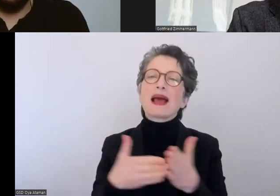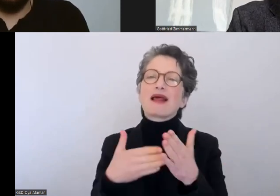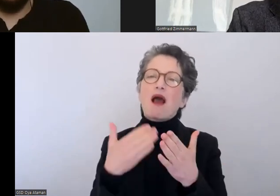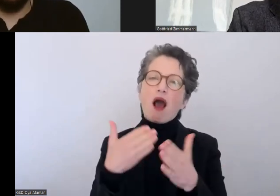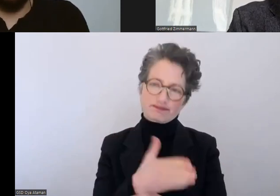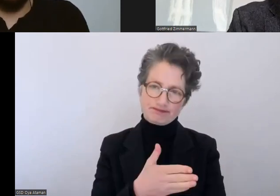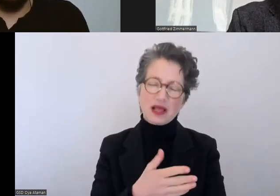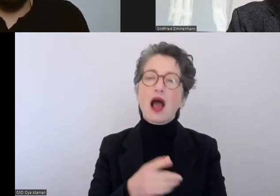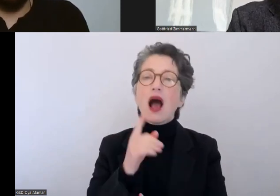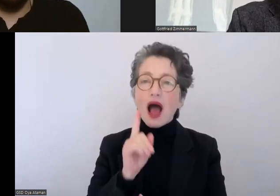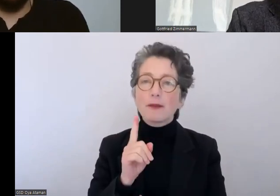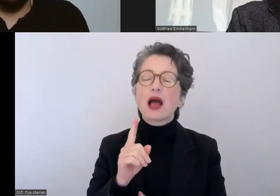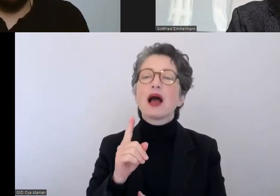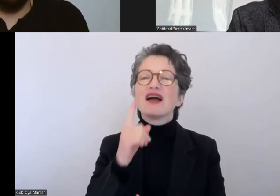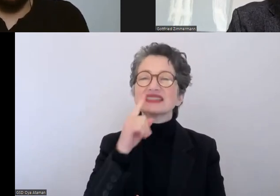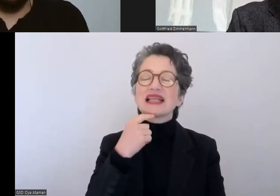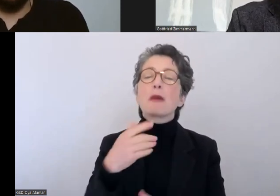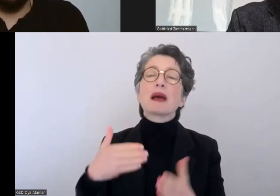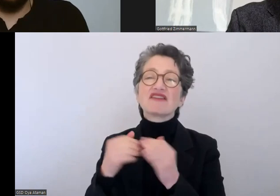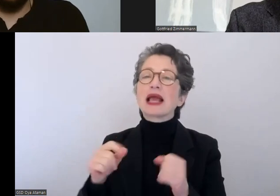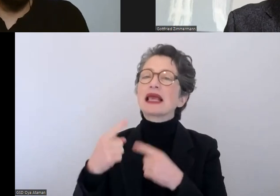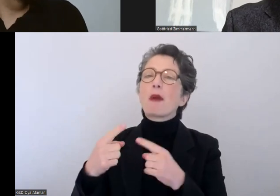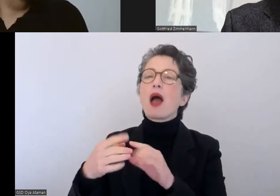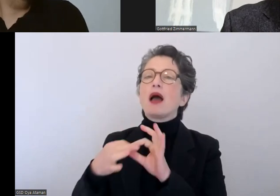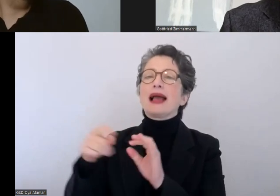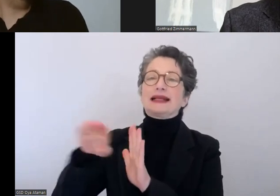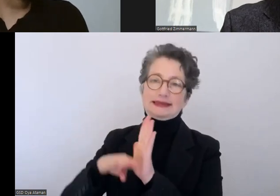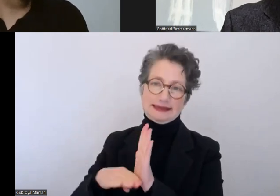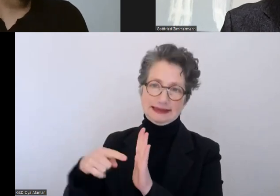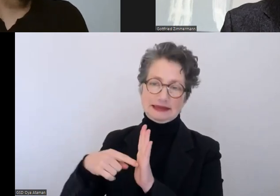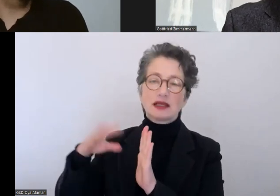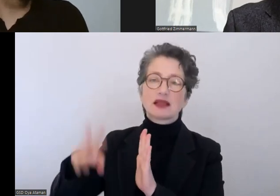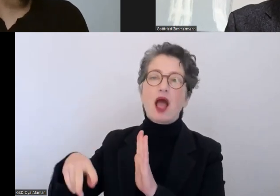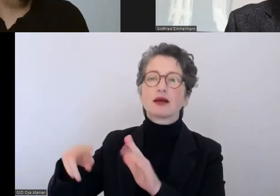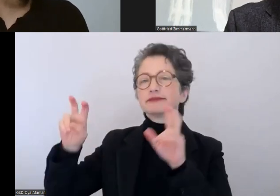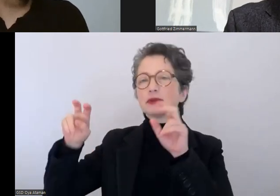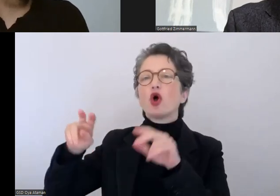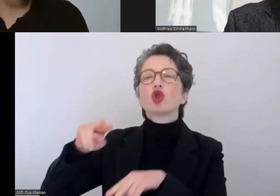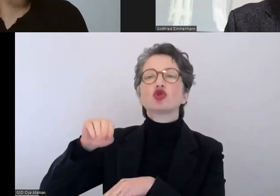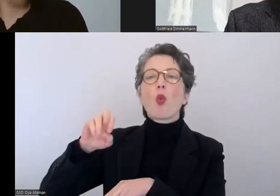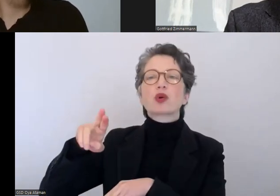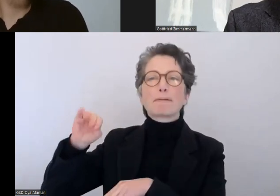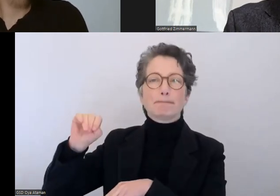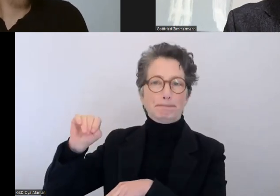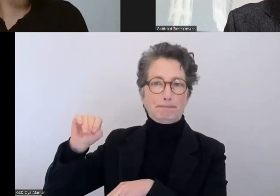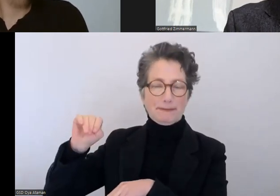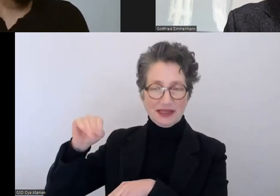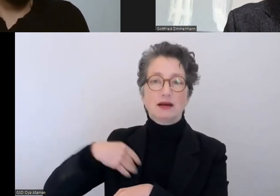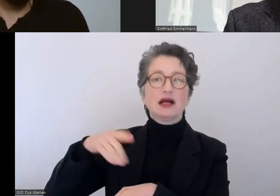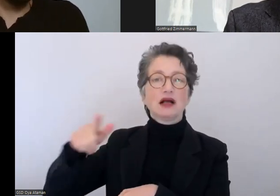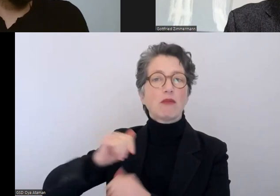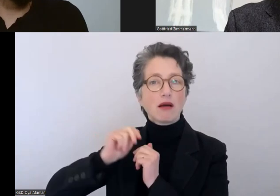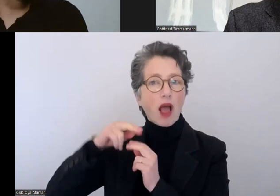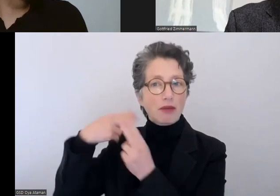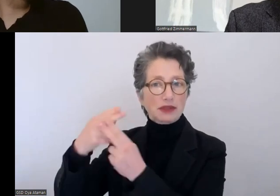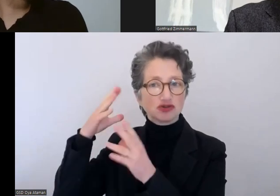gesetzlichen Kontext oder im Kontext hat man eine Norm erfüllt oder nicht. Und dann muss man sagen,